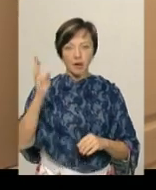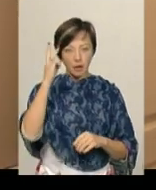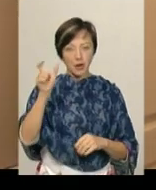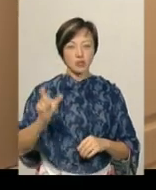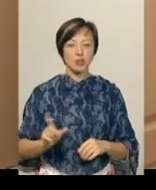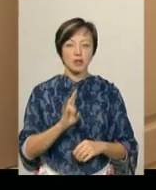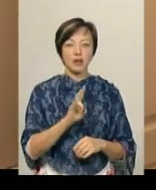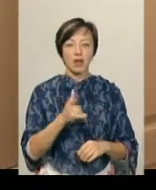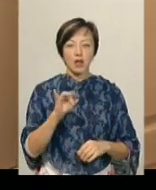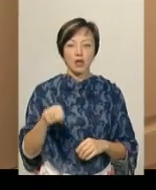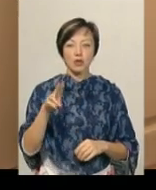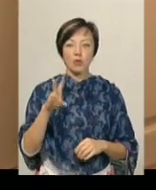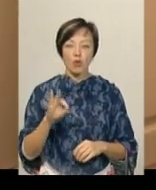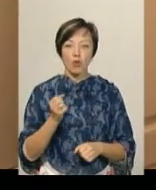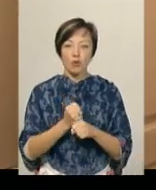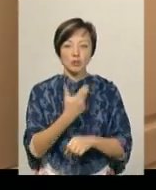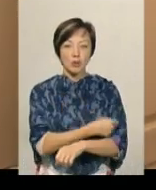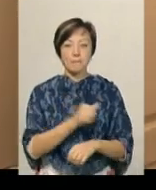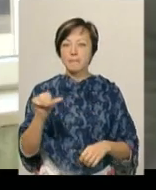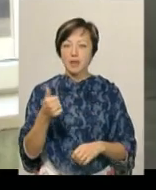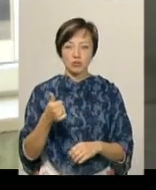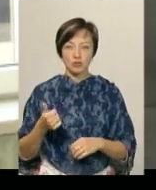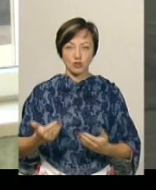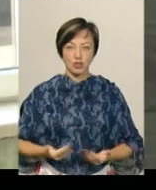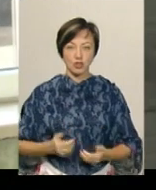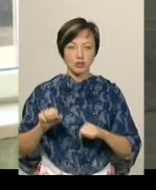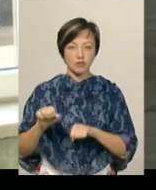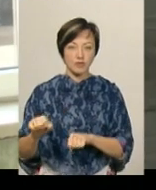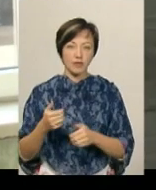Хмельничанка Наталя Гридько вперше в житті робить щеплення від грипу.